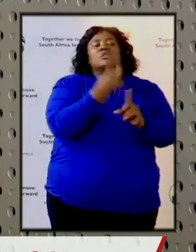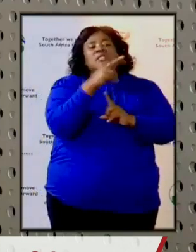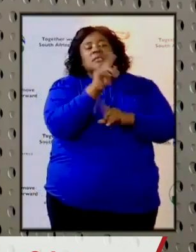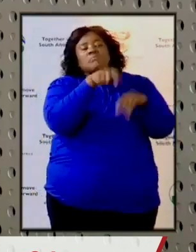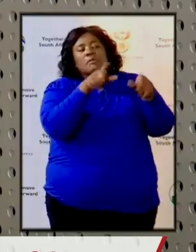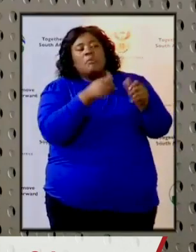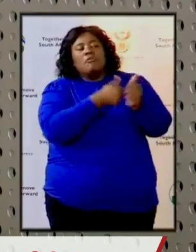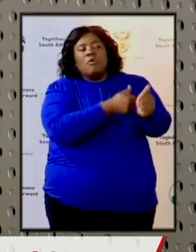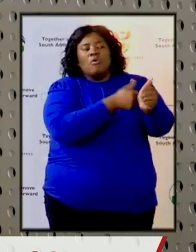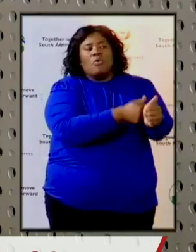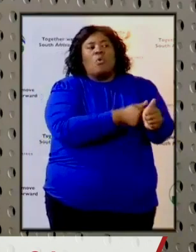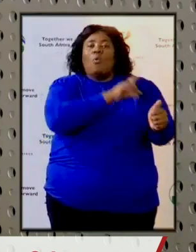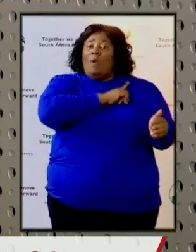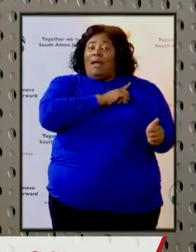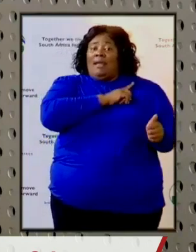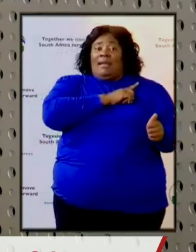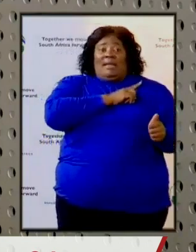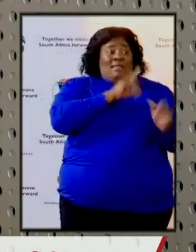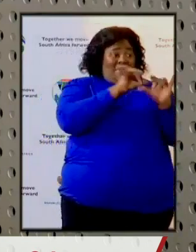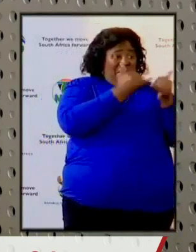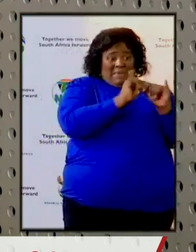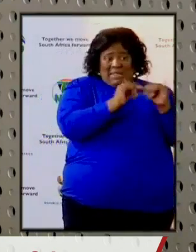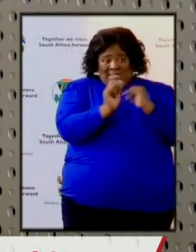ngoba imboni masingalandeli